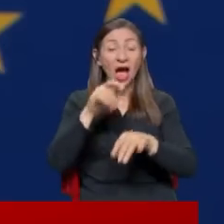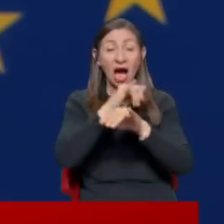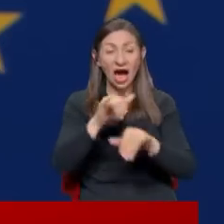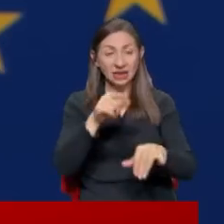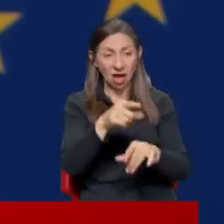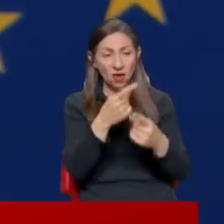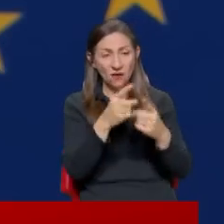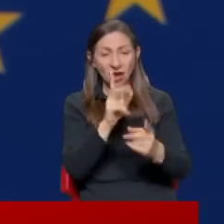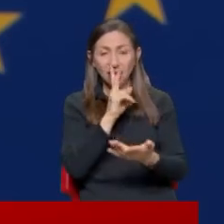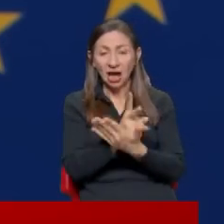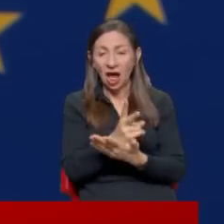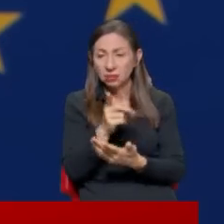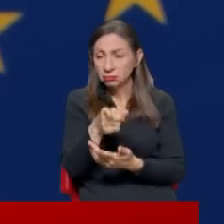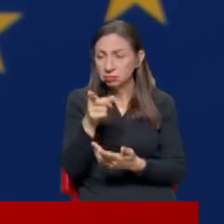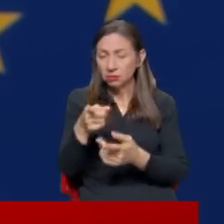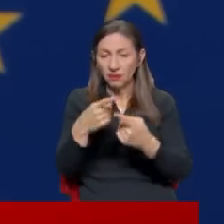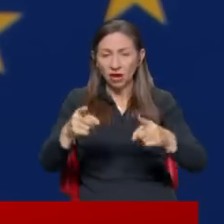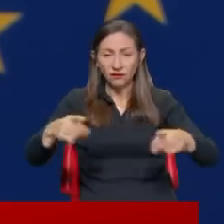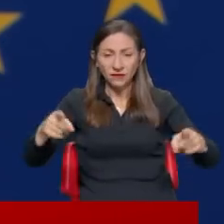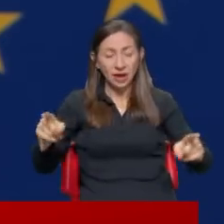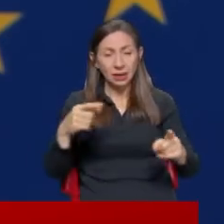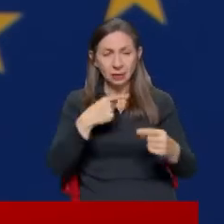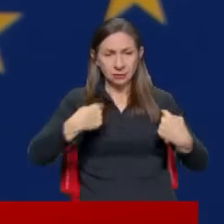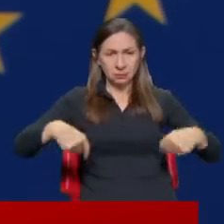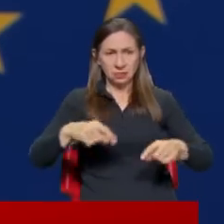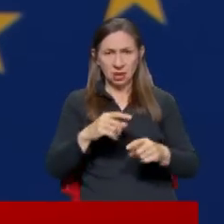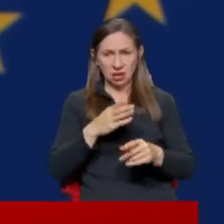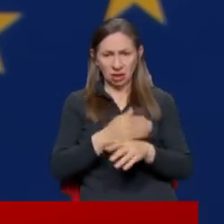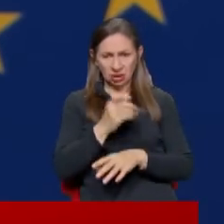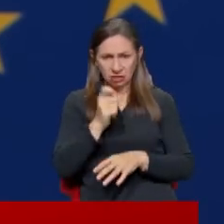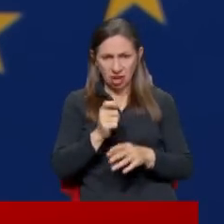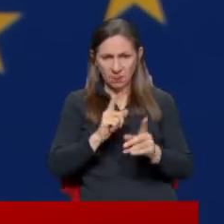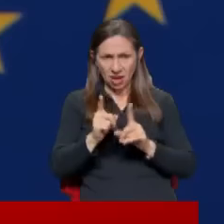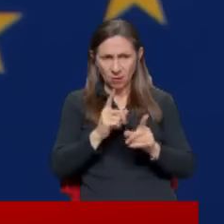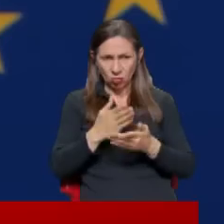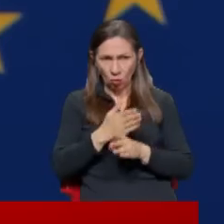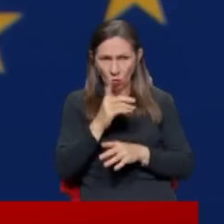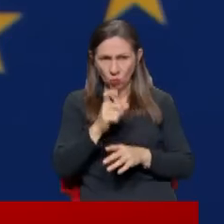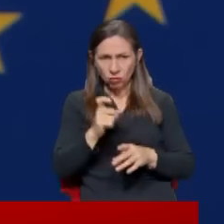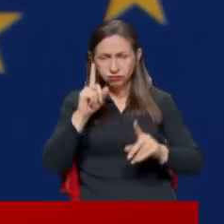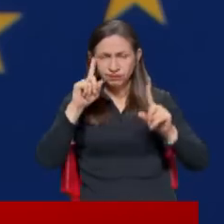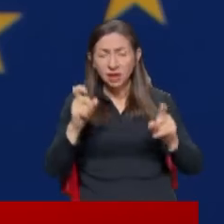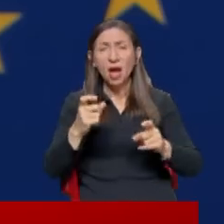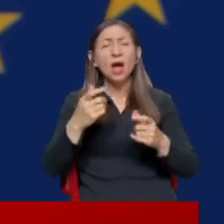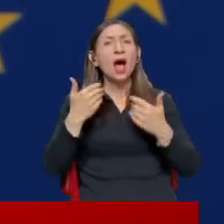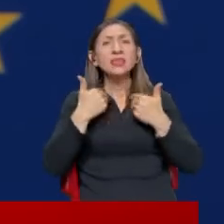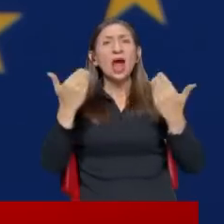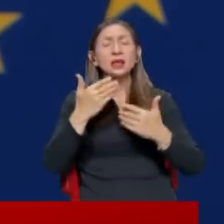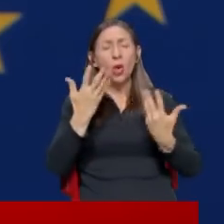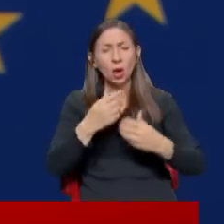olaya farklı karar verilmesi tarafların adil yargılanma hakkını ihlal edecektir. Adalete olan güveni